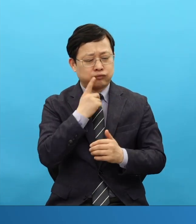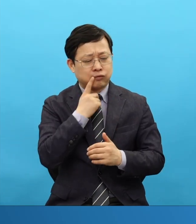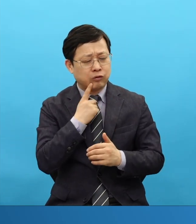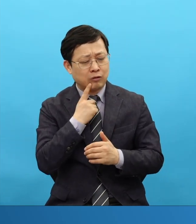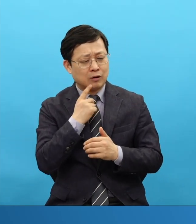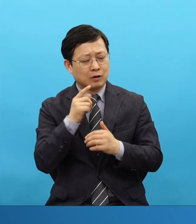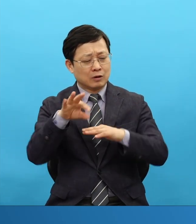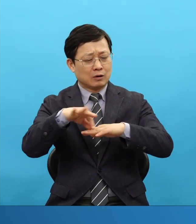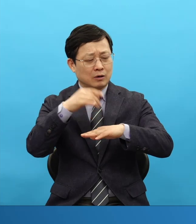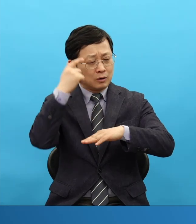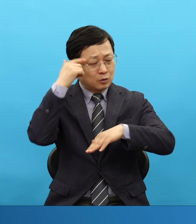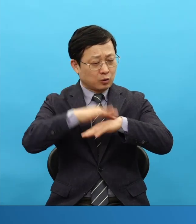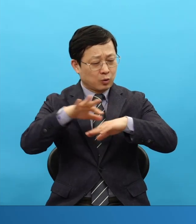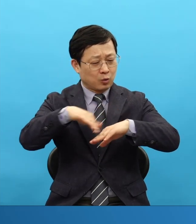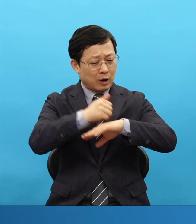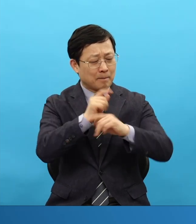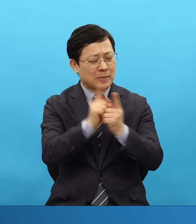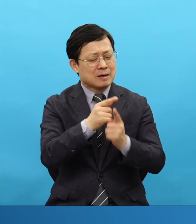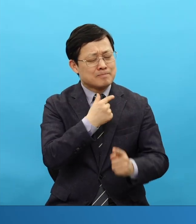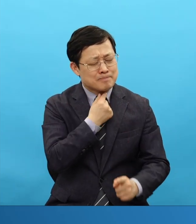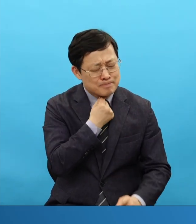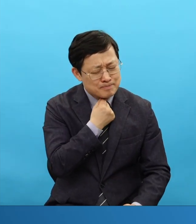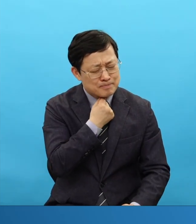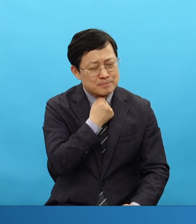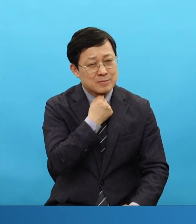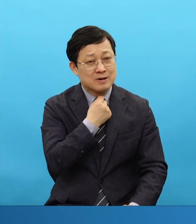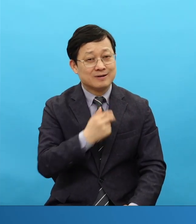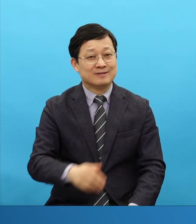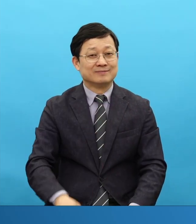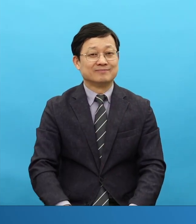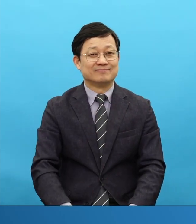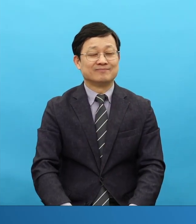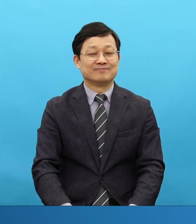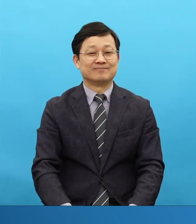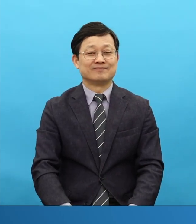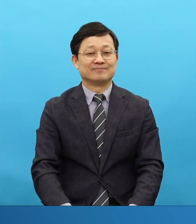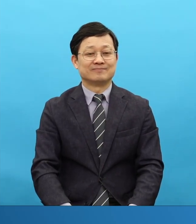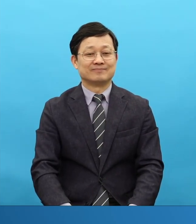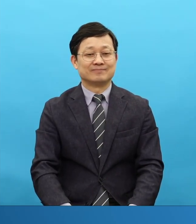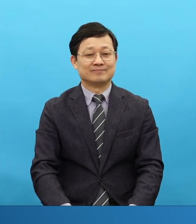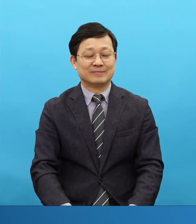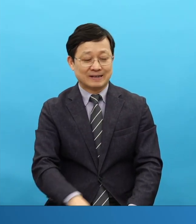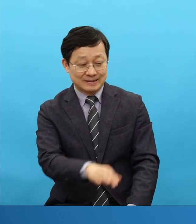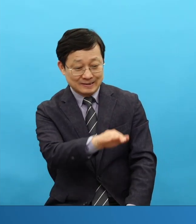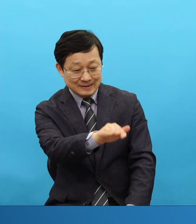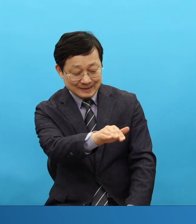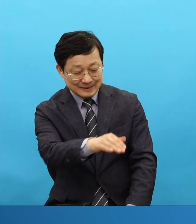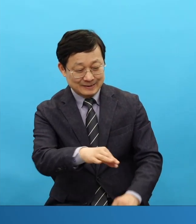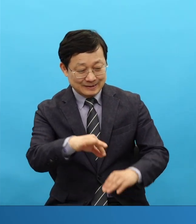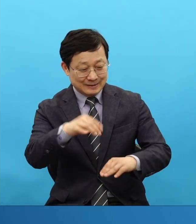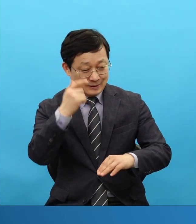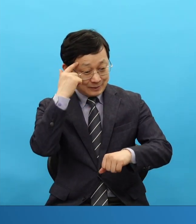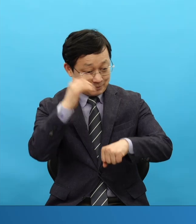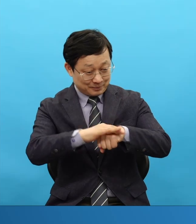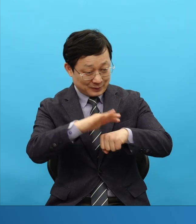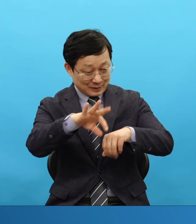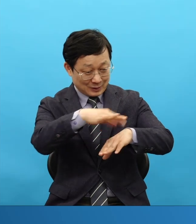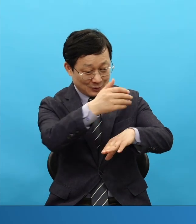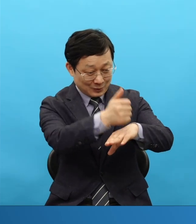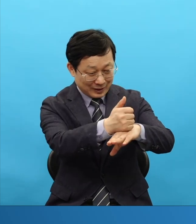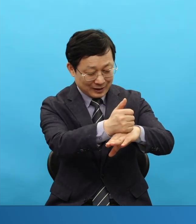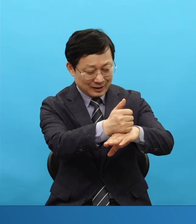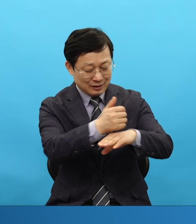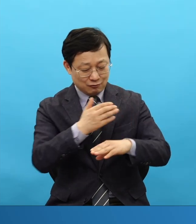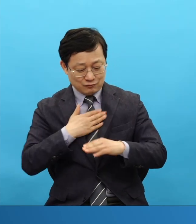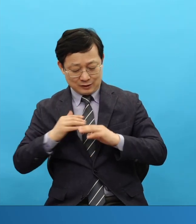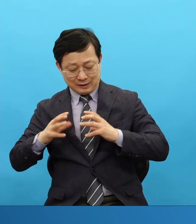that the dream of the countries in the nearby 옛날에는 area, 그랬습니다. 이제 평화를 좀 맺는 방법이 그 중에 가족을 하나